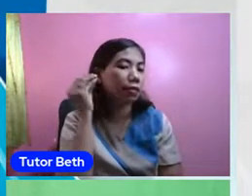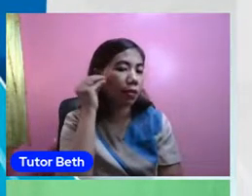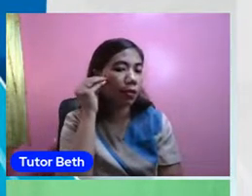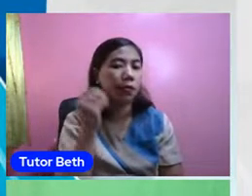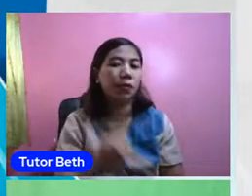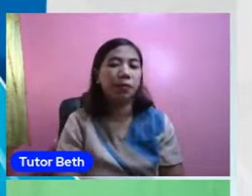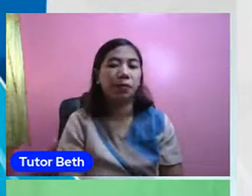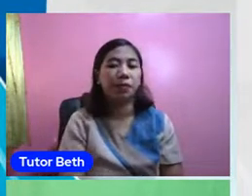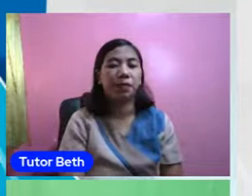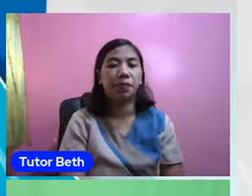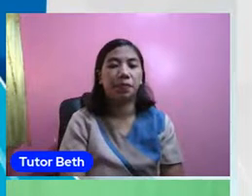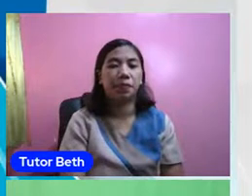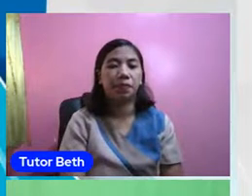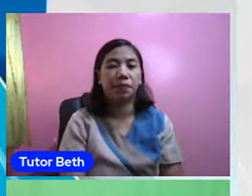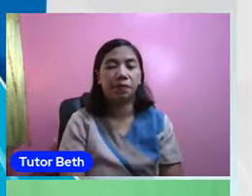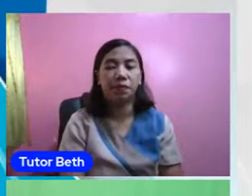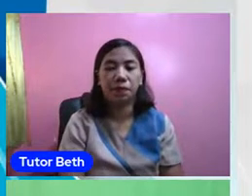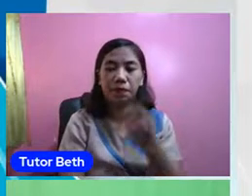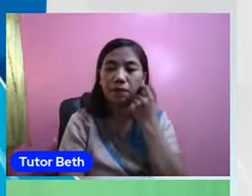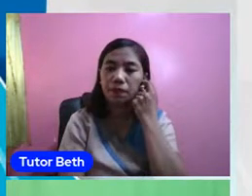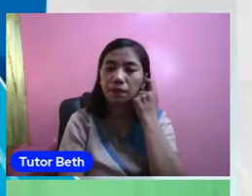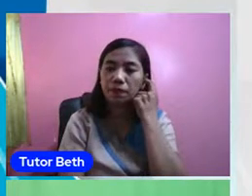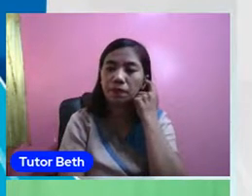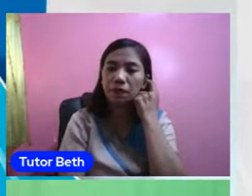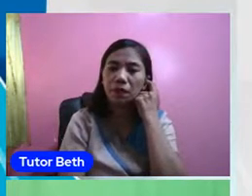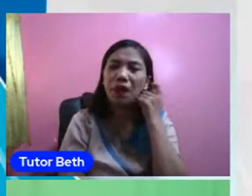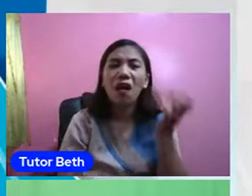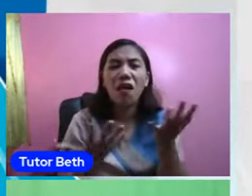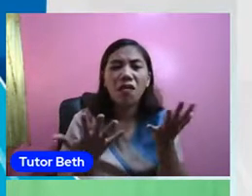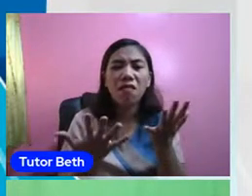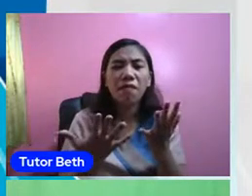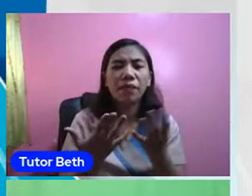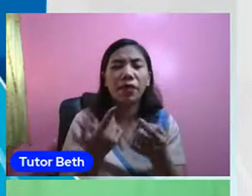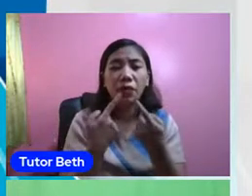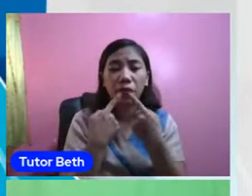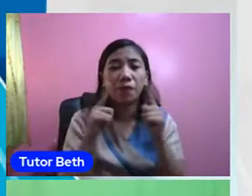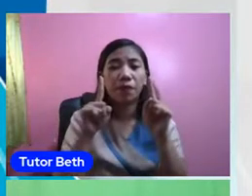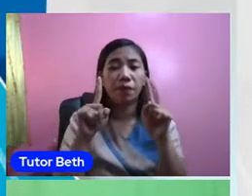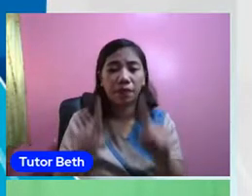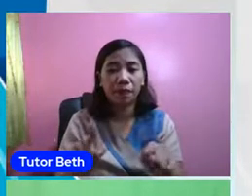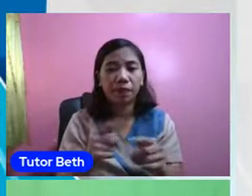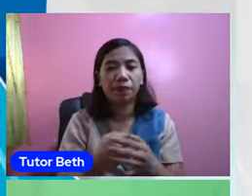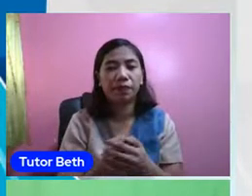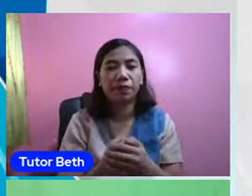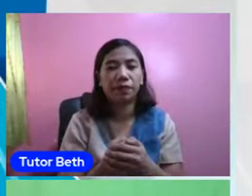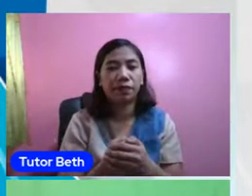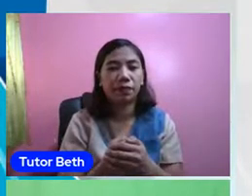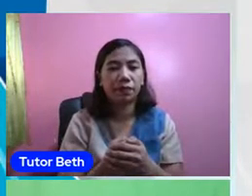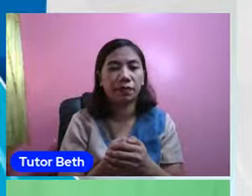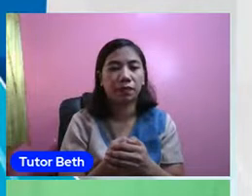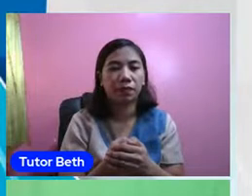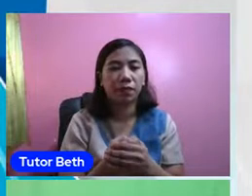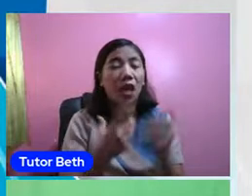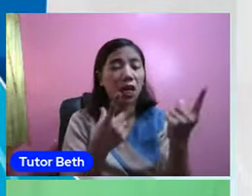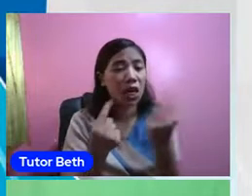Ang nararapat na dapat isagot na dapat gawin nyo tuwing panahon ng tag-ulan.